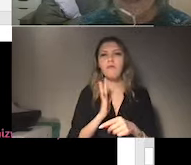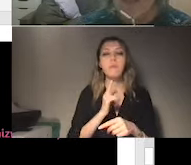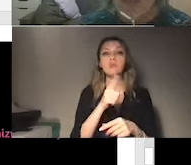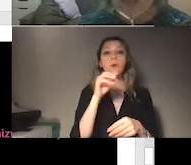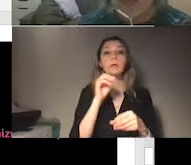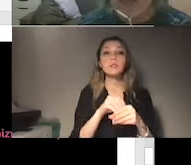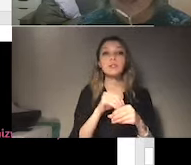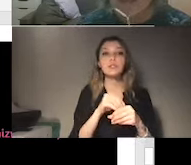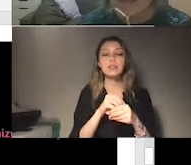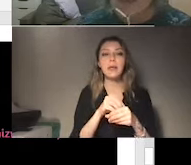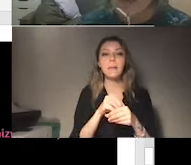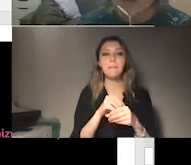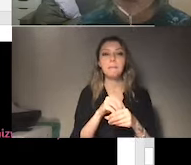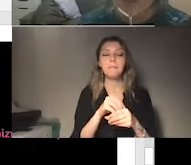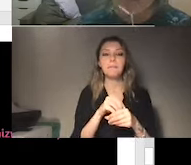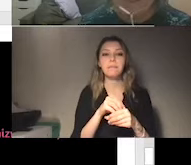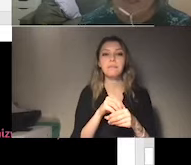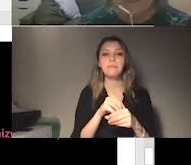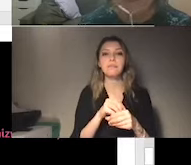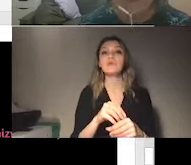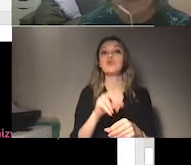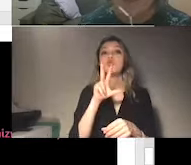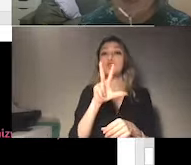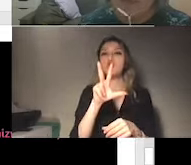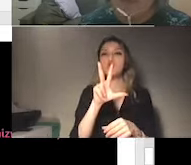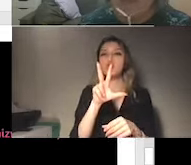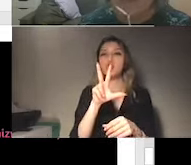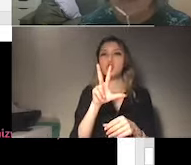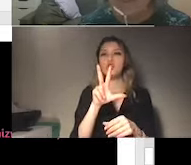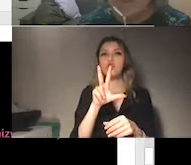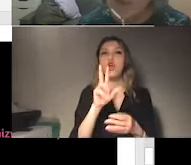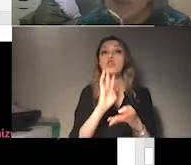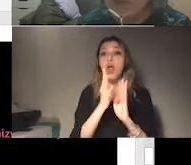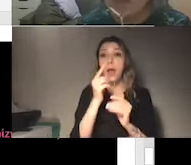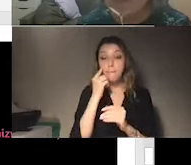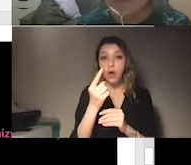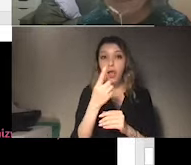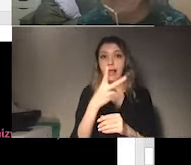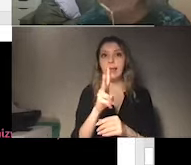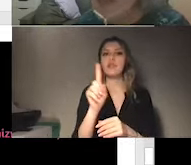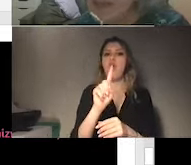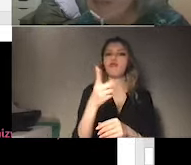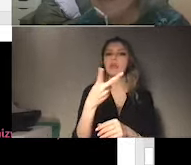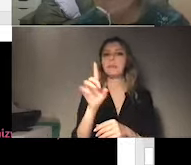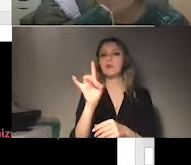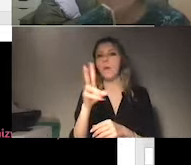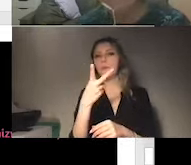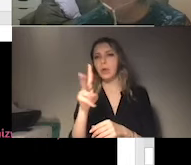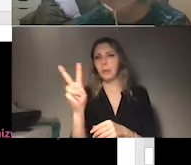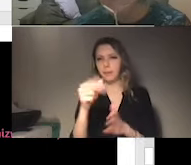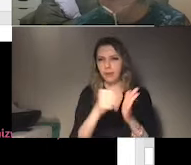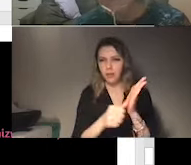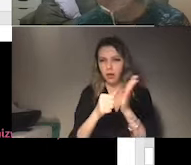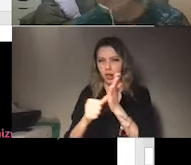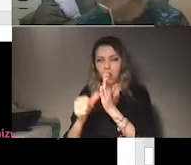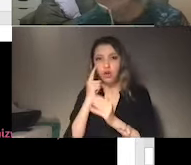hani üç dönemdir aslında 2010 tavsiyelerinde, 2015 tavsiyelerinde, 2020 tavsiyelerinde